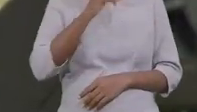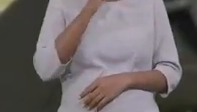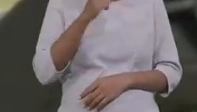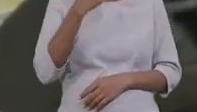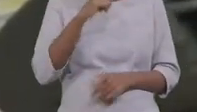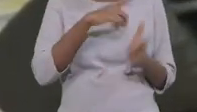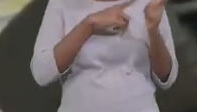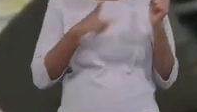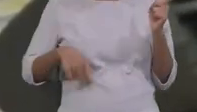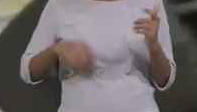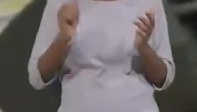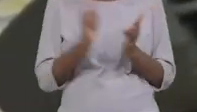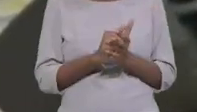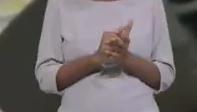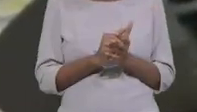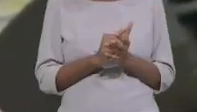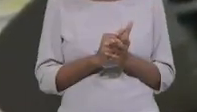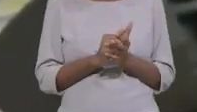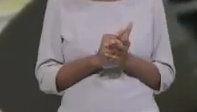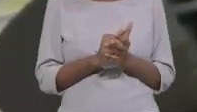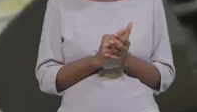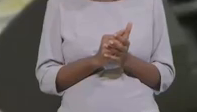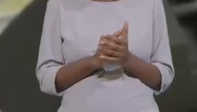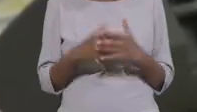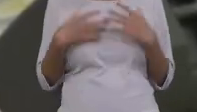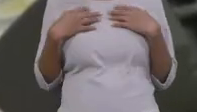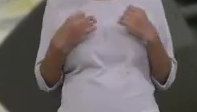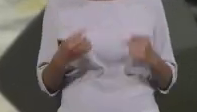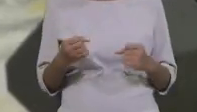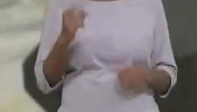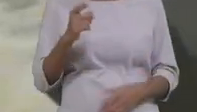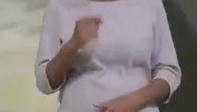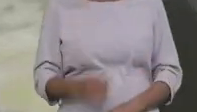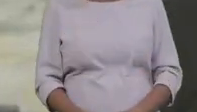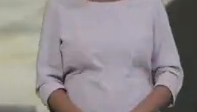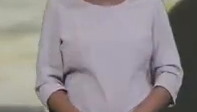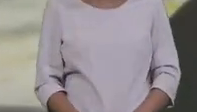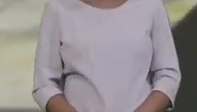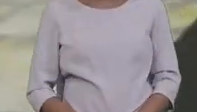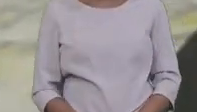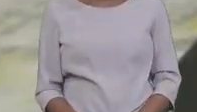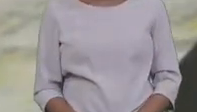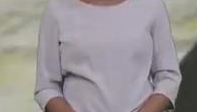suis l'Éternel qui te guérit. Acte 10,